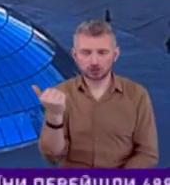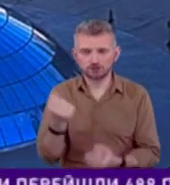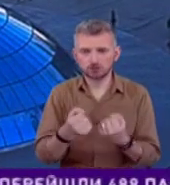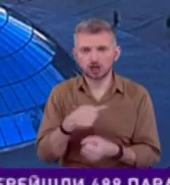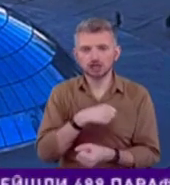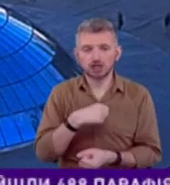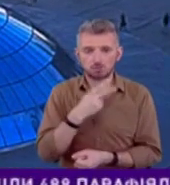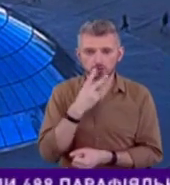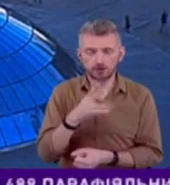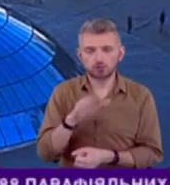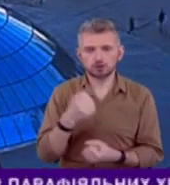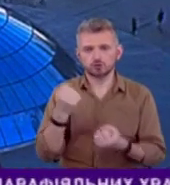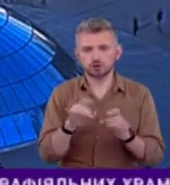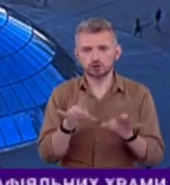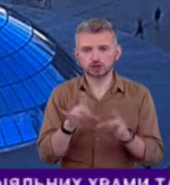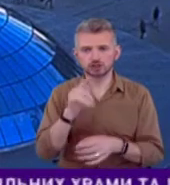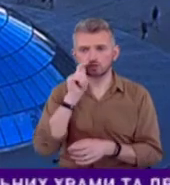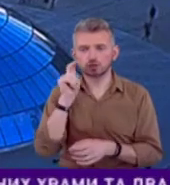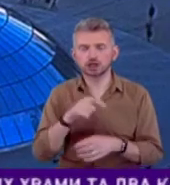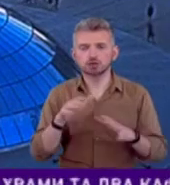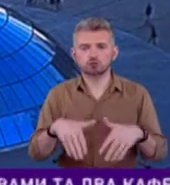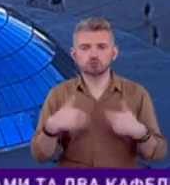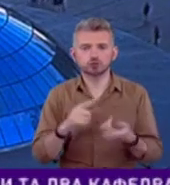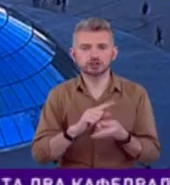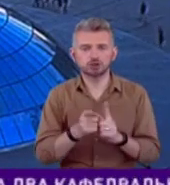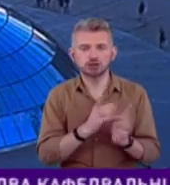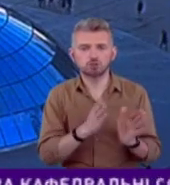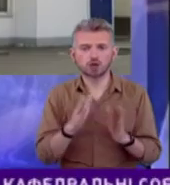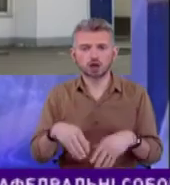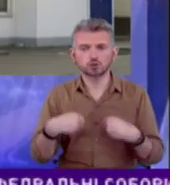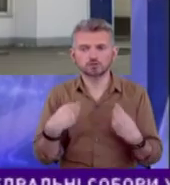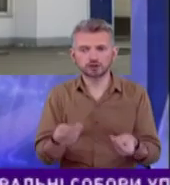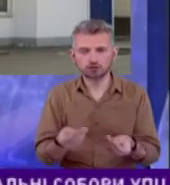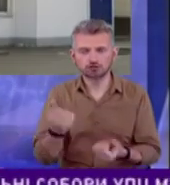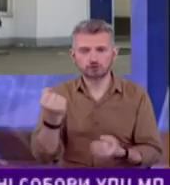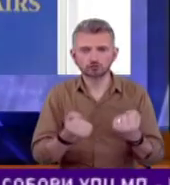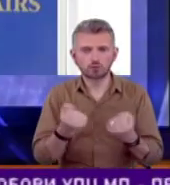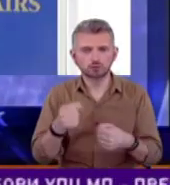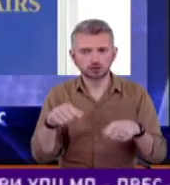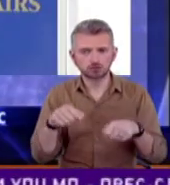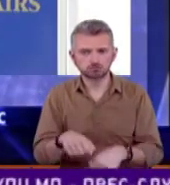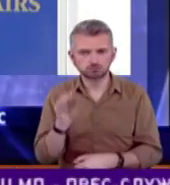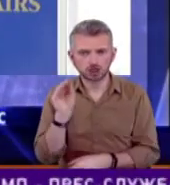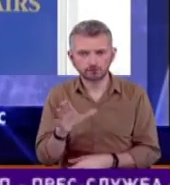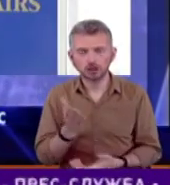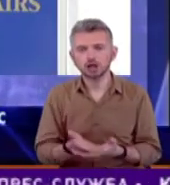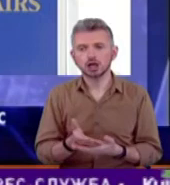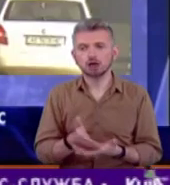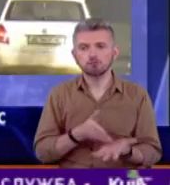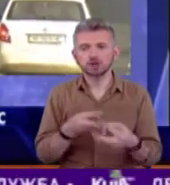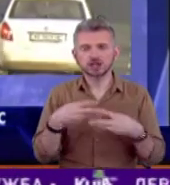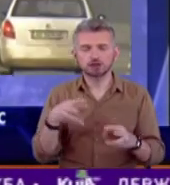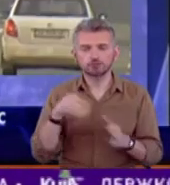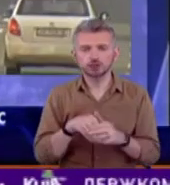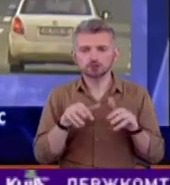потім водієві розкажете. В Україні пропонують змінити порядок видачі шановні автомобільних посвідчень. У профільному міністерстві